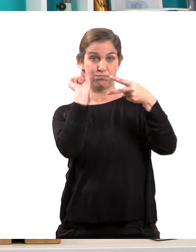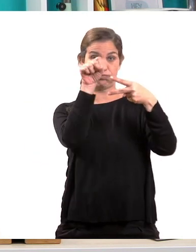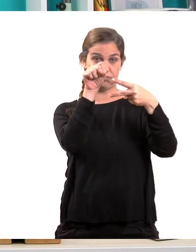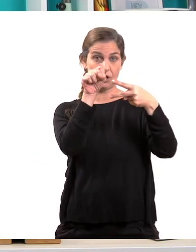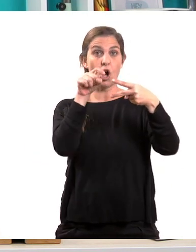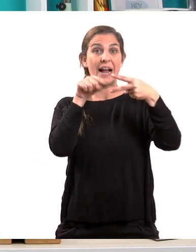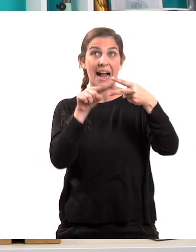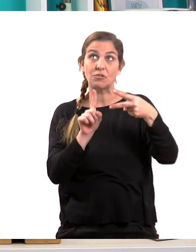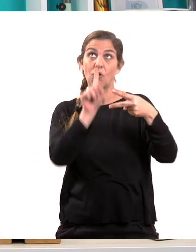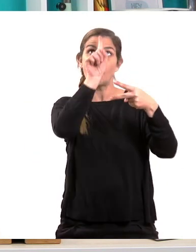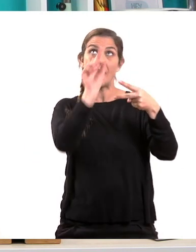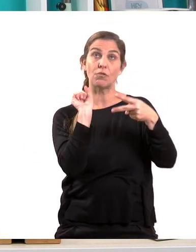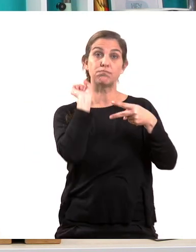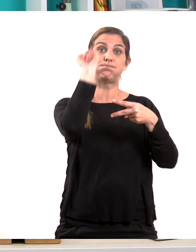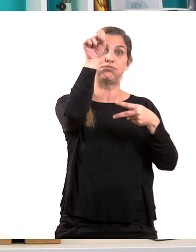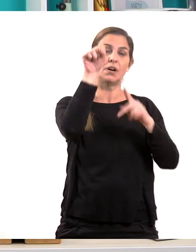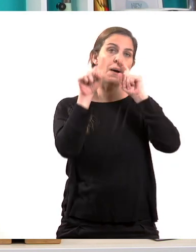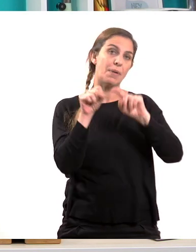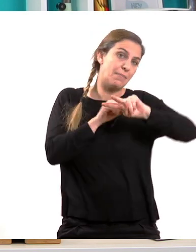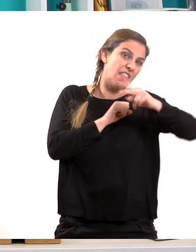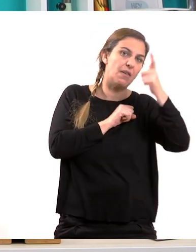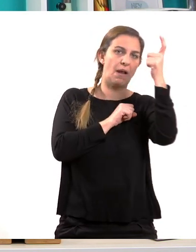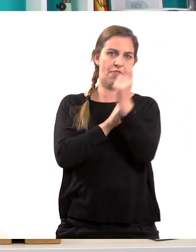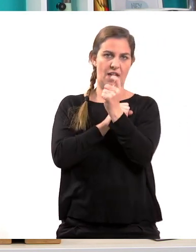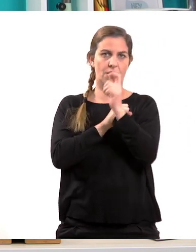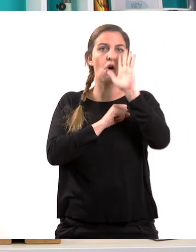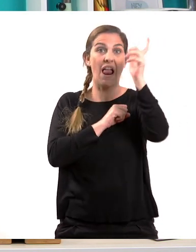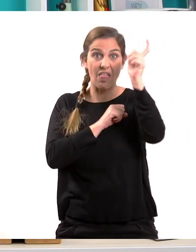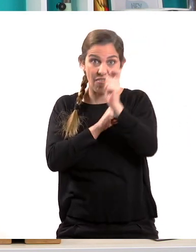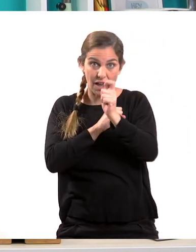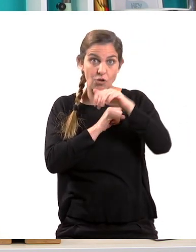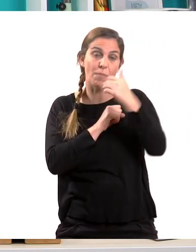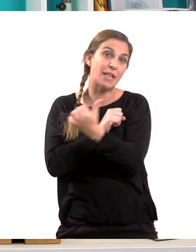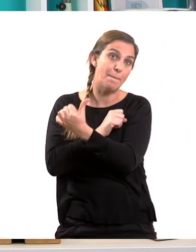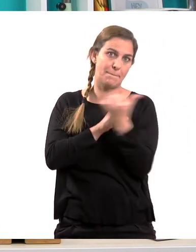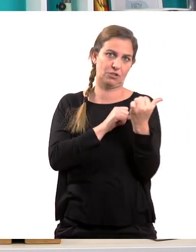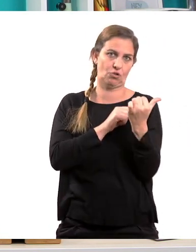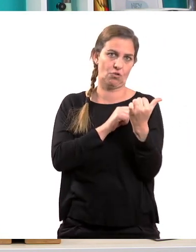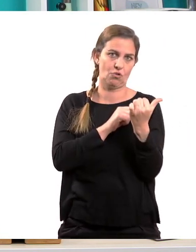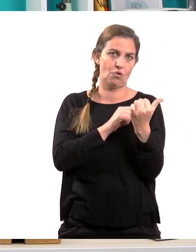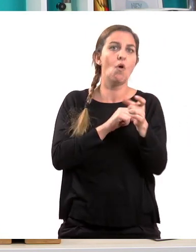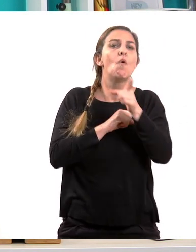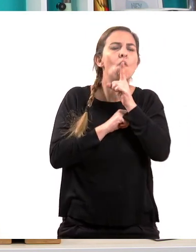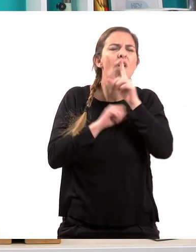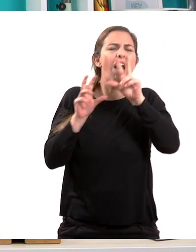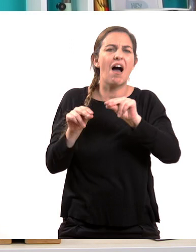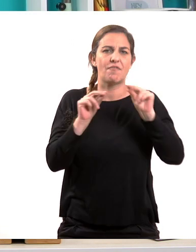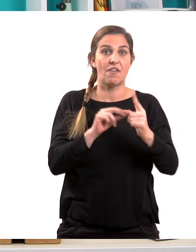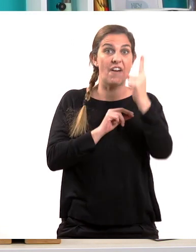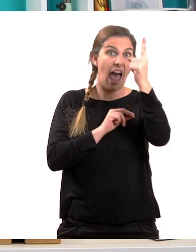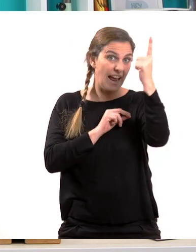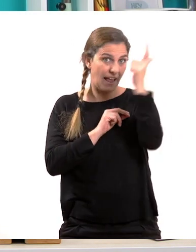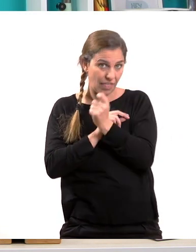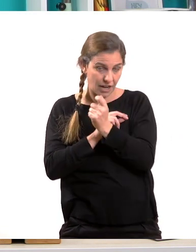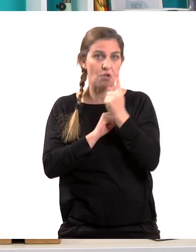αριθμό από τον πάνω, δανειζόμαστε ένα και το ξαναγυρνάμε πάντα. Ακριβώς όπως το πήραμε. Ένα παίρνω,